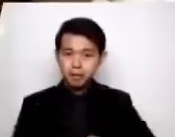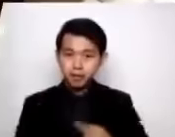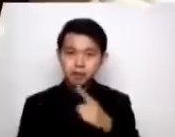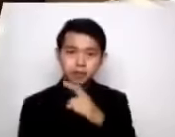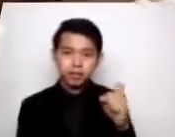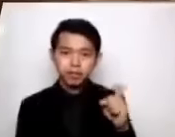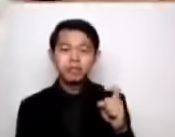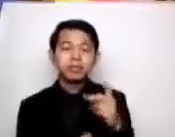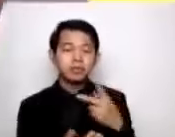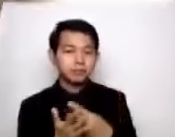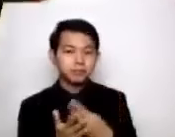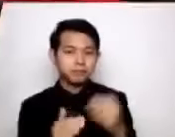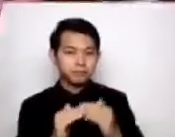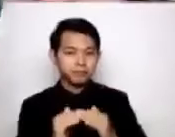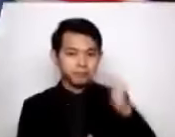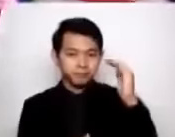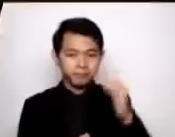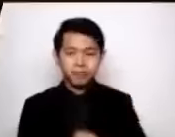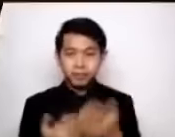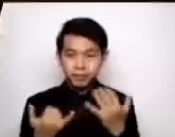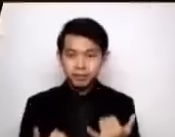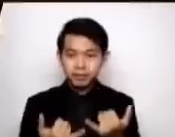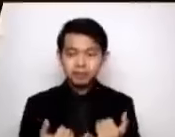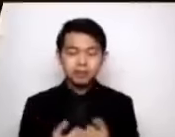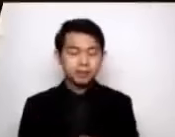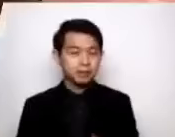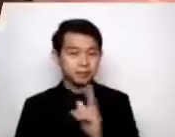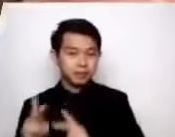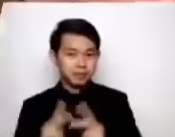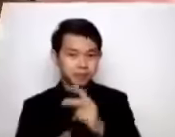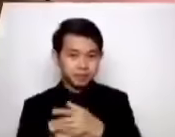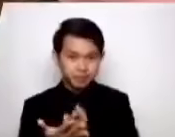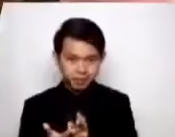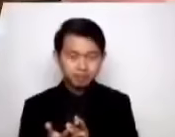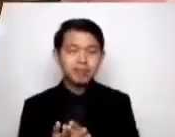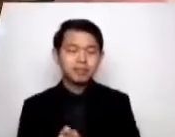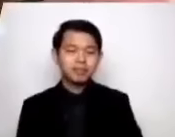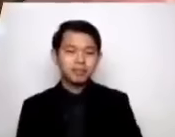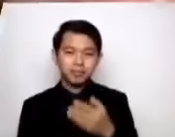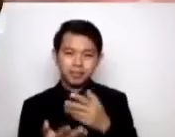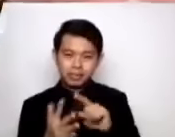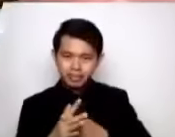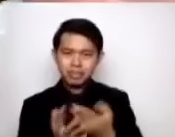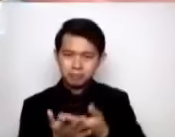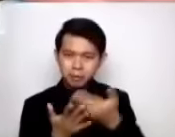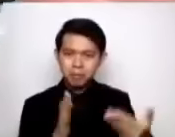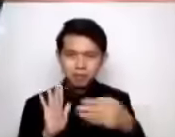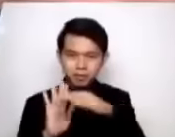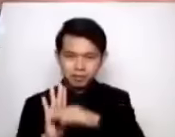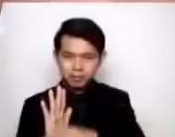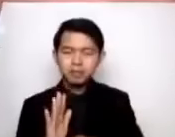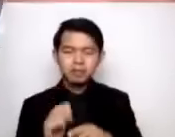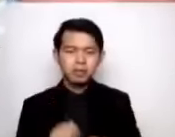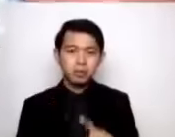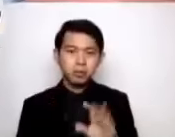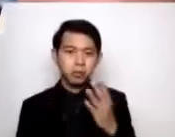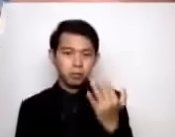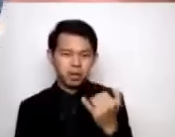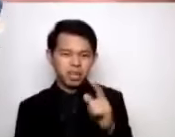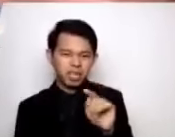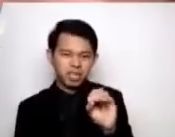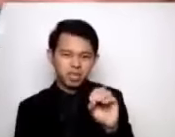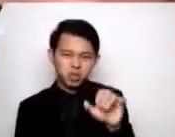pa lang, may mga kinukumpleto na ang kanilang gift list. Mga magagamit talaga. Kasi sa laruan, depende. Madali na kasi masira ang laruan eh.